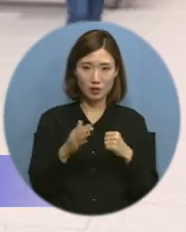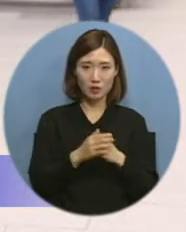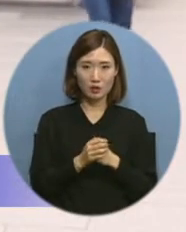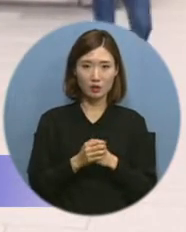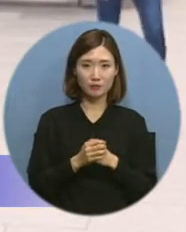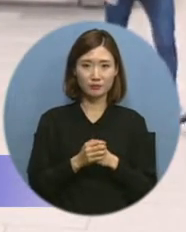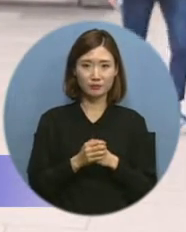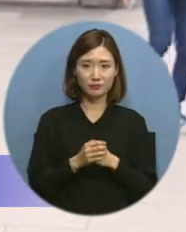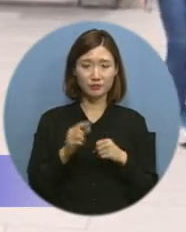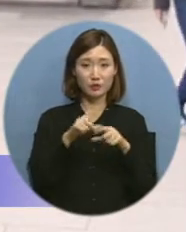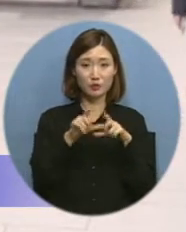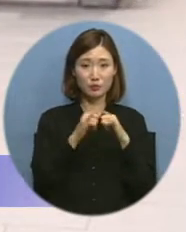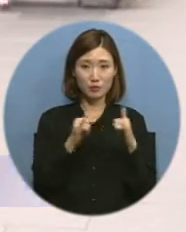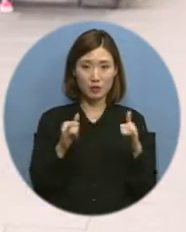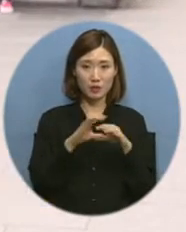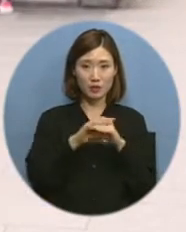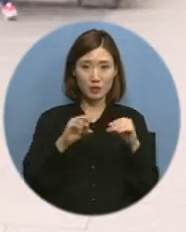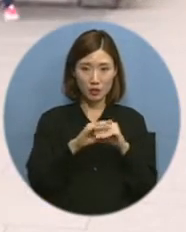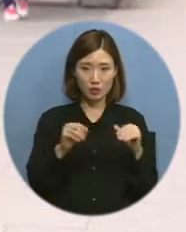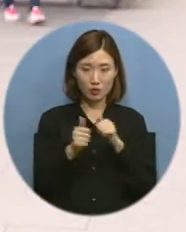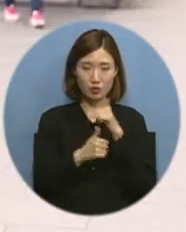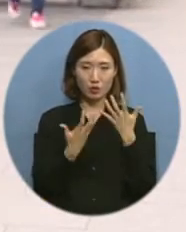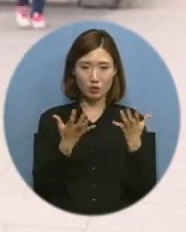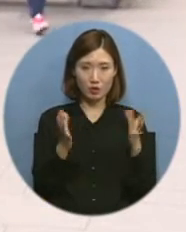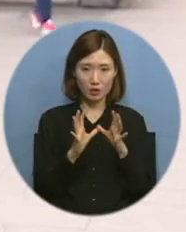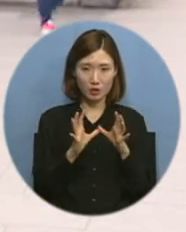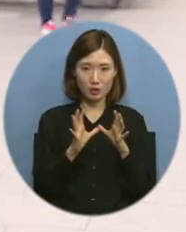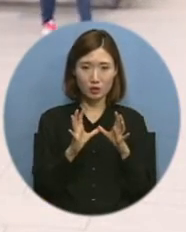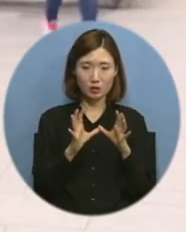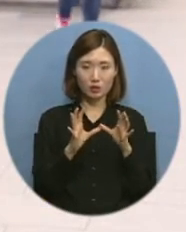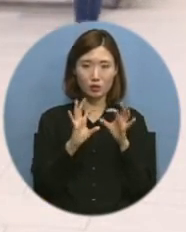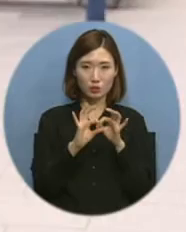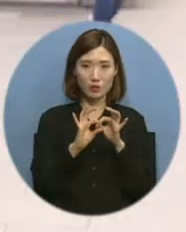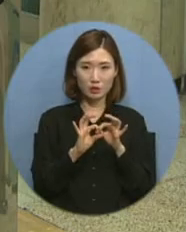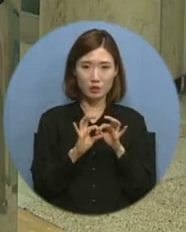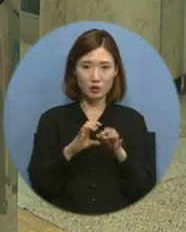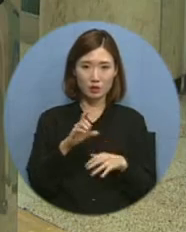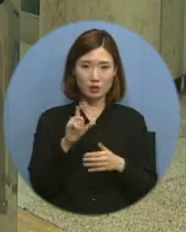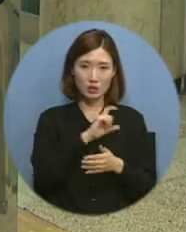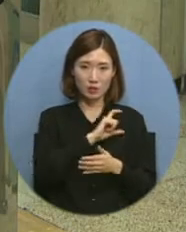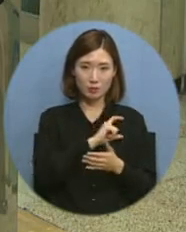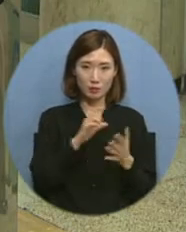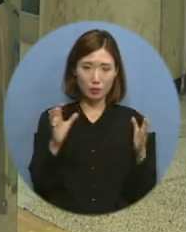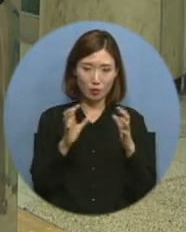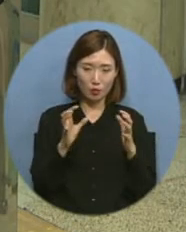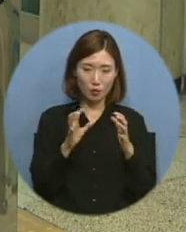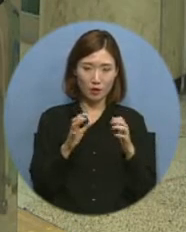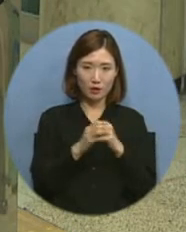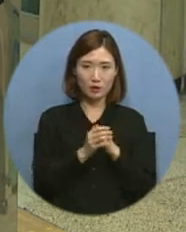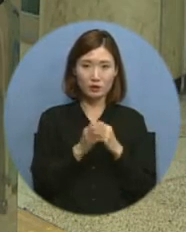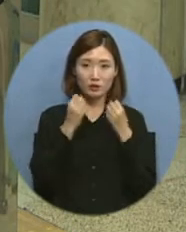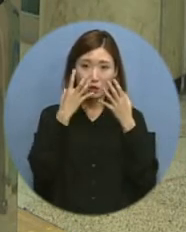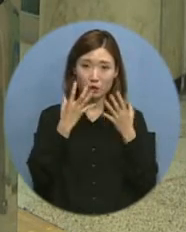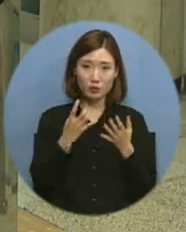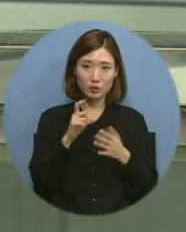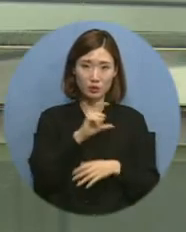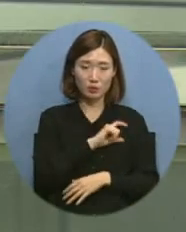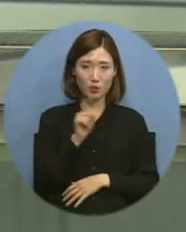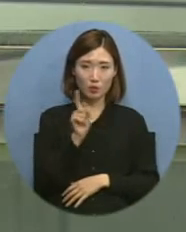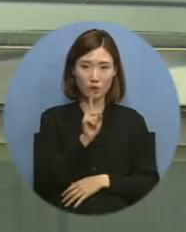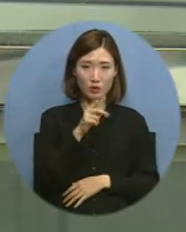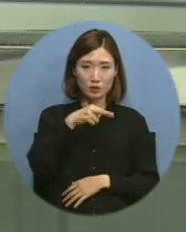봉사단을 중심으로 해서 주민대책위원회를 결성을 해서 서명 작업을 진행하고 새로 붙여질 이름은 잠실